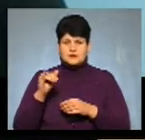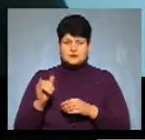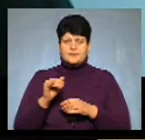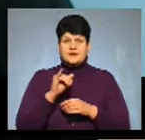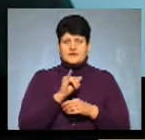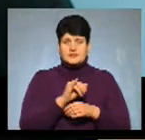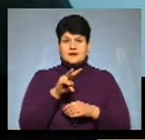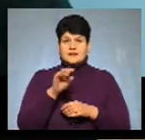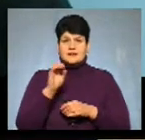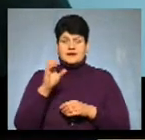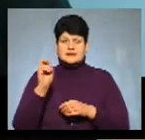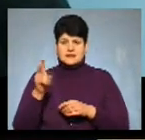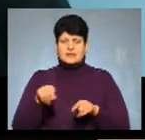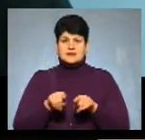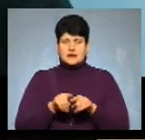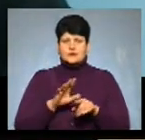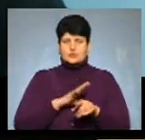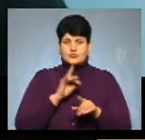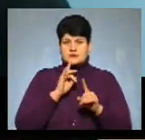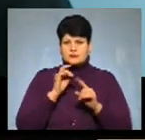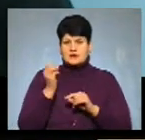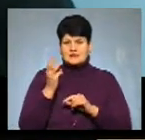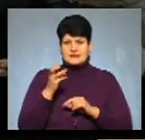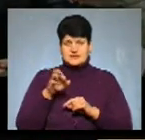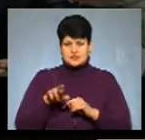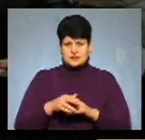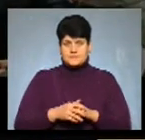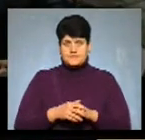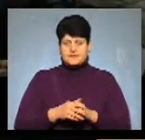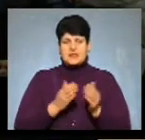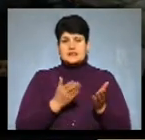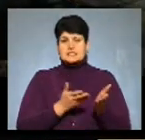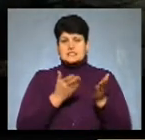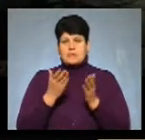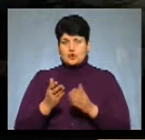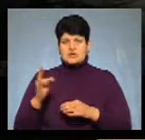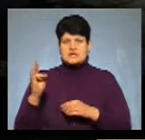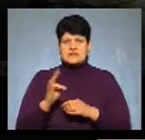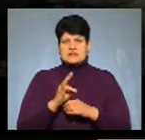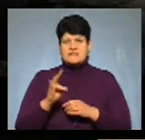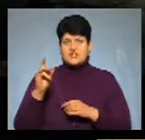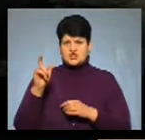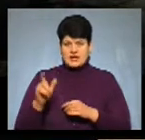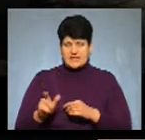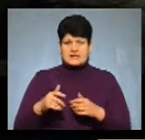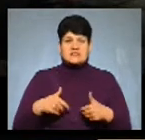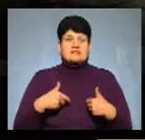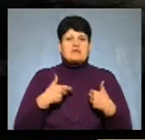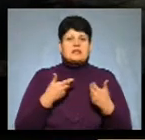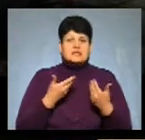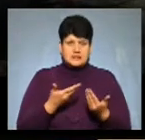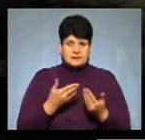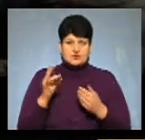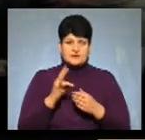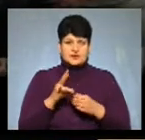отець Іван Лесик, який також був на зборах 13 січня. Запрошений священник звертався до